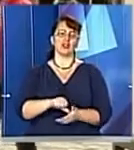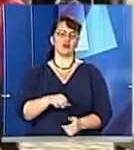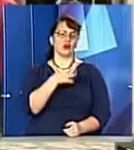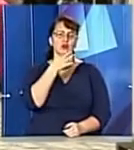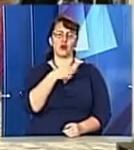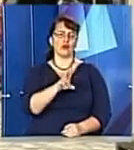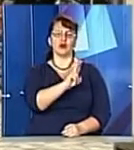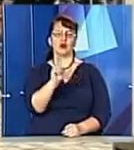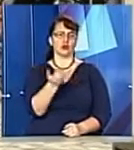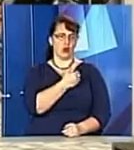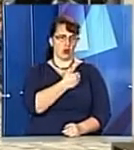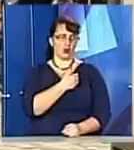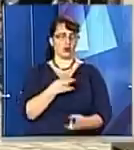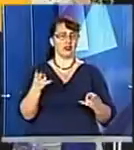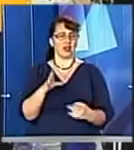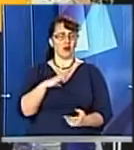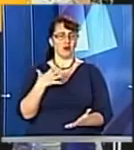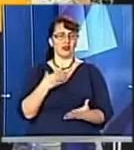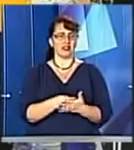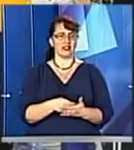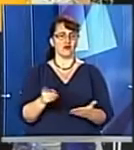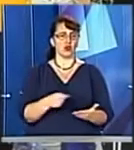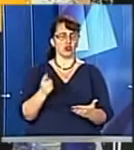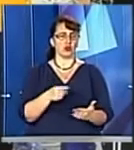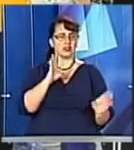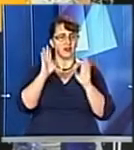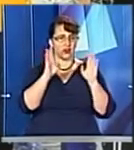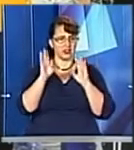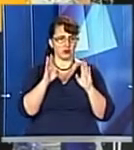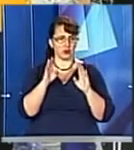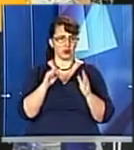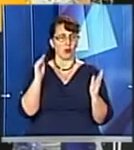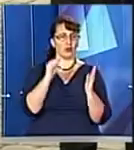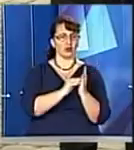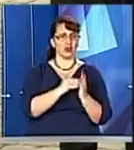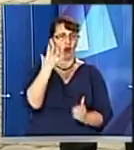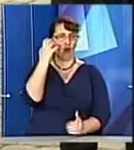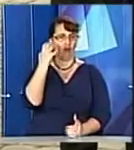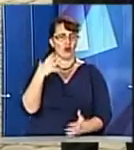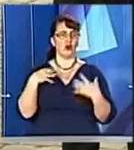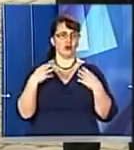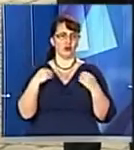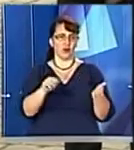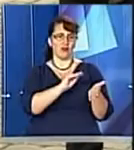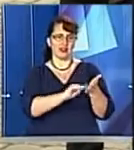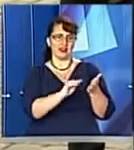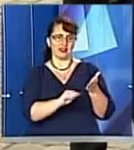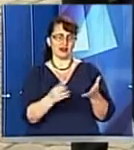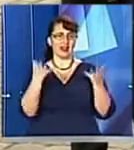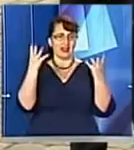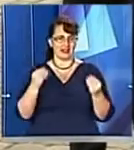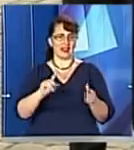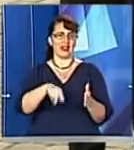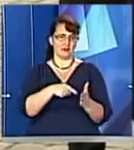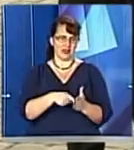цього достатньо було на своїй сторінці у соціальній мережі Facebook опублікувати світлини Львова з хештегом «День міста